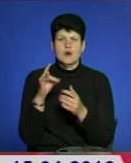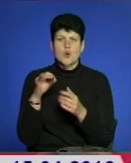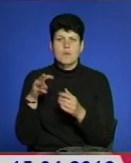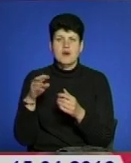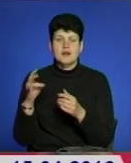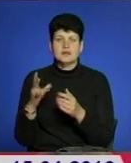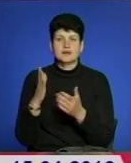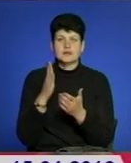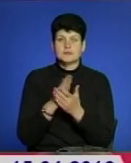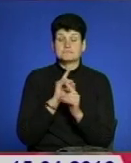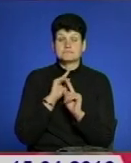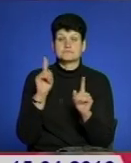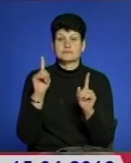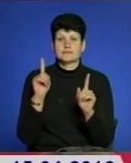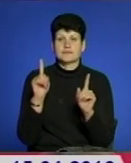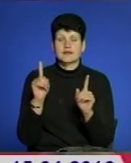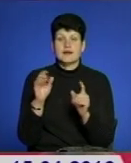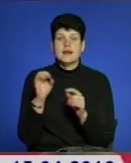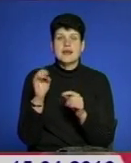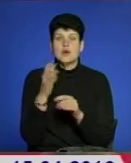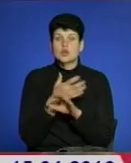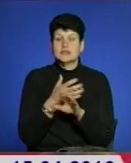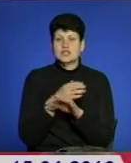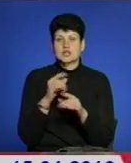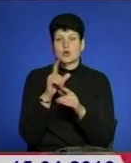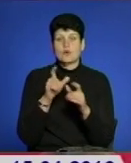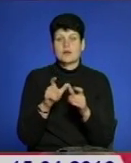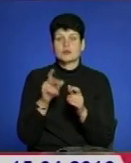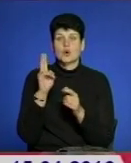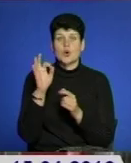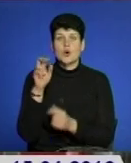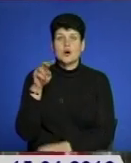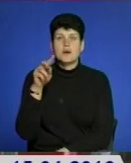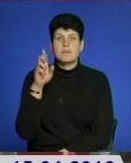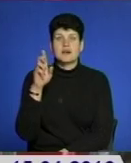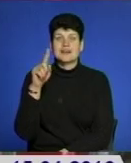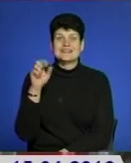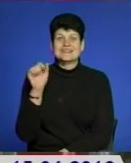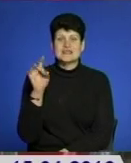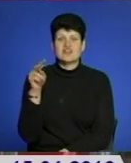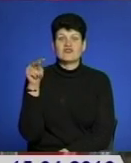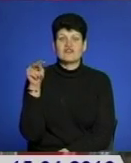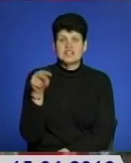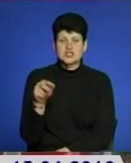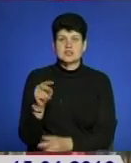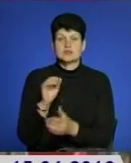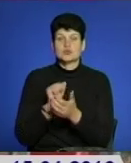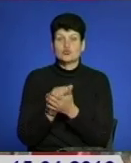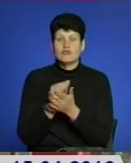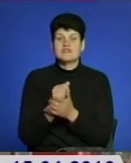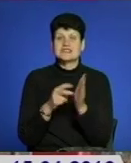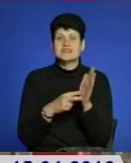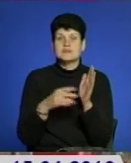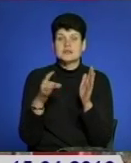стали бестселерами. Зокрема, їх еротичний роман для чоловіків і жінок «Кобзар 2000» перевидавався вже 7 разів. Щоденник